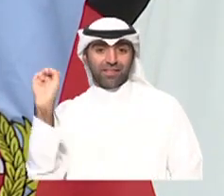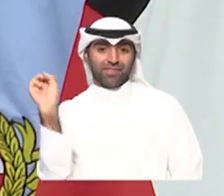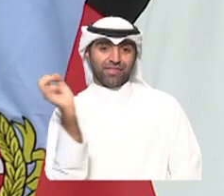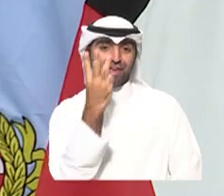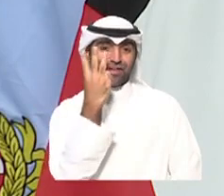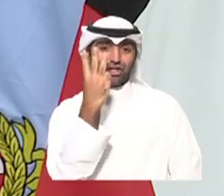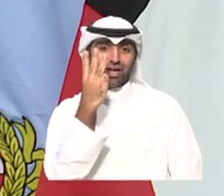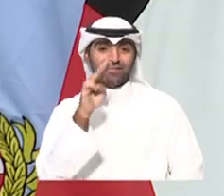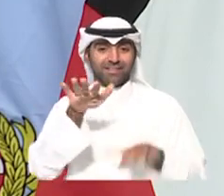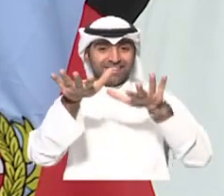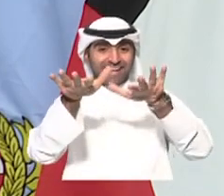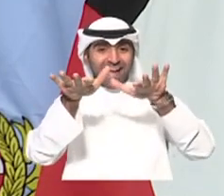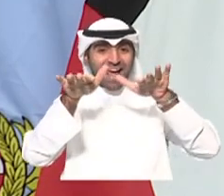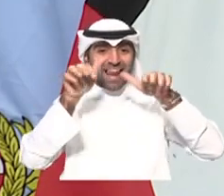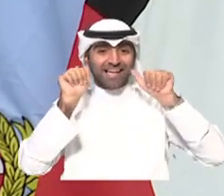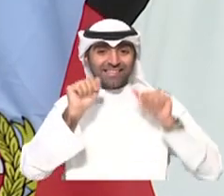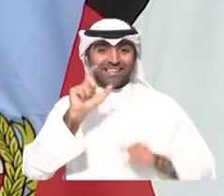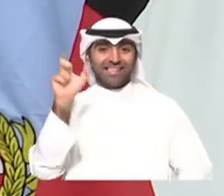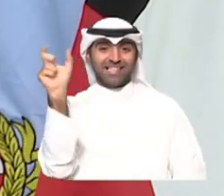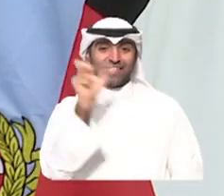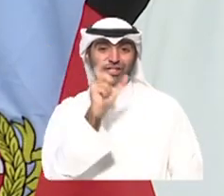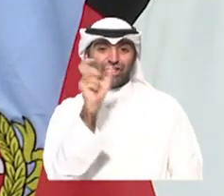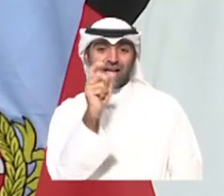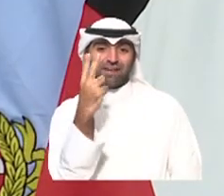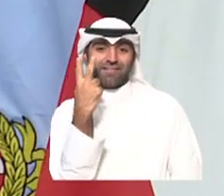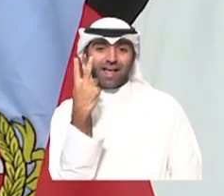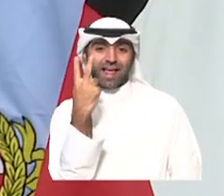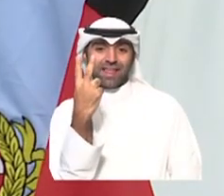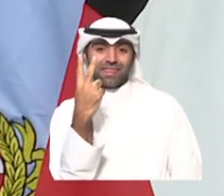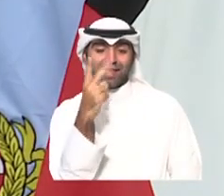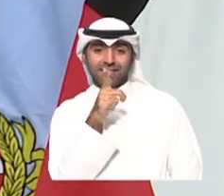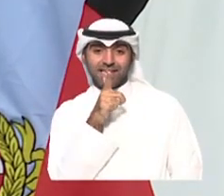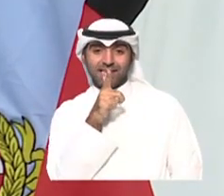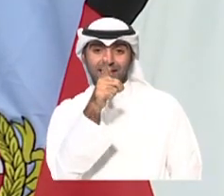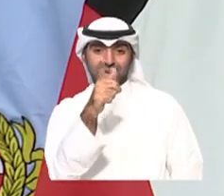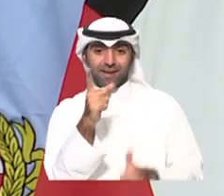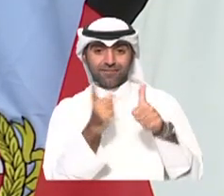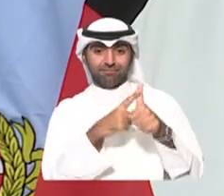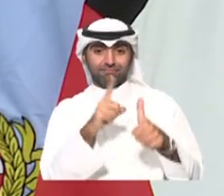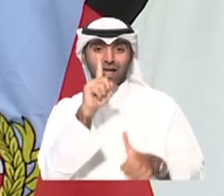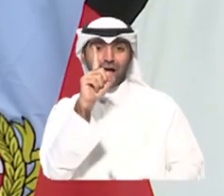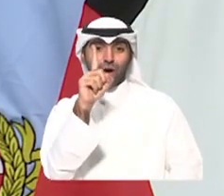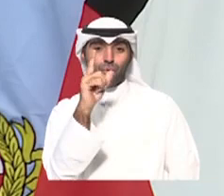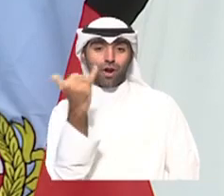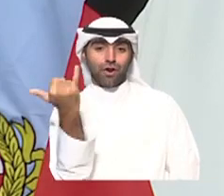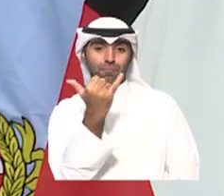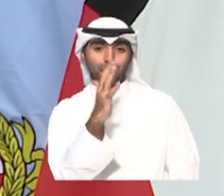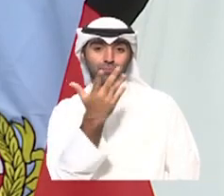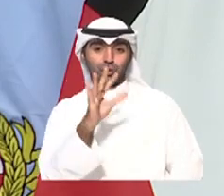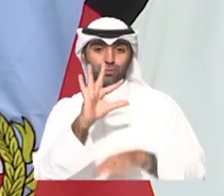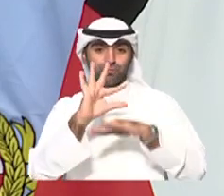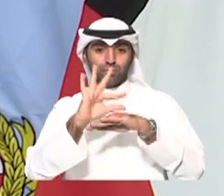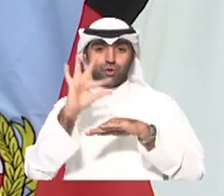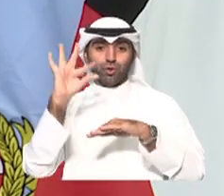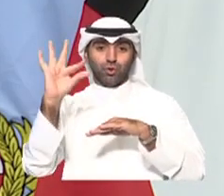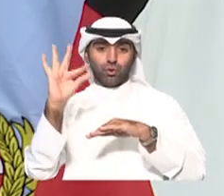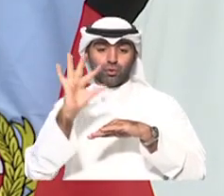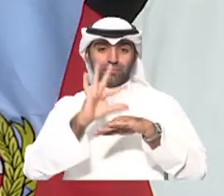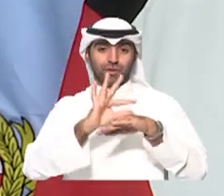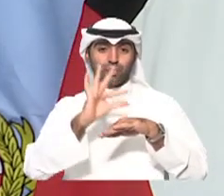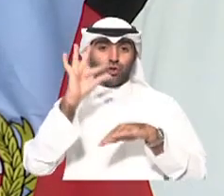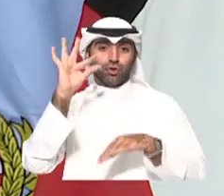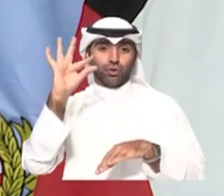المستشفى العسكري، طب بشري، طب مساعد، بالإضافة إلى الحرس الأميري اللي هو الخاص في حماية الشخصيات والخاص في